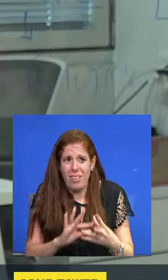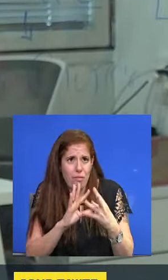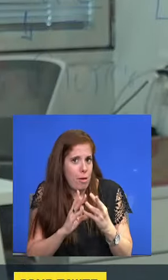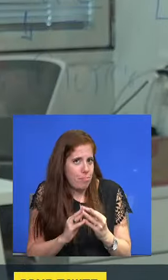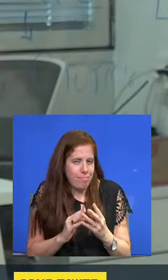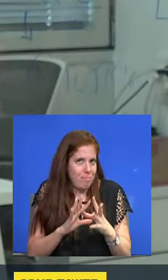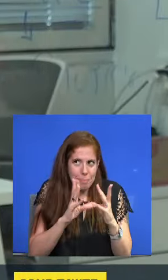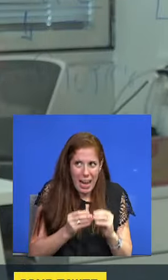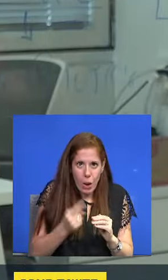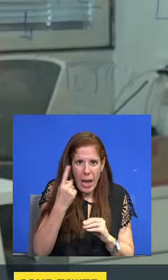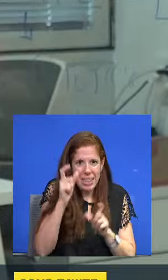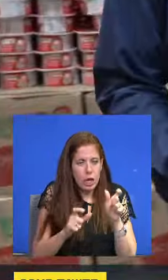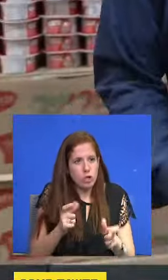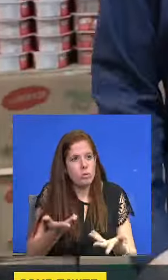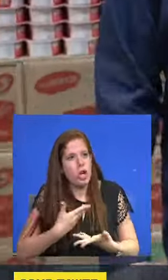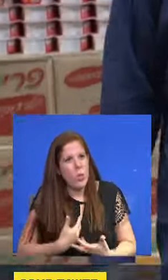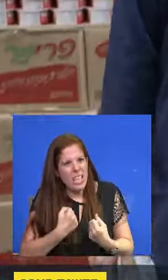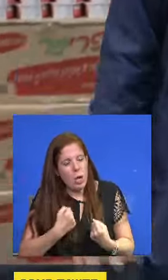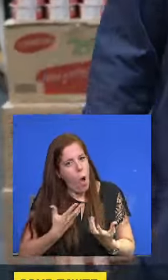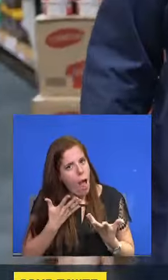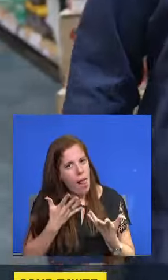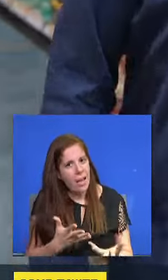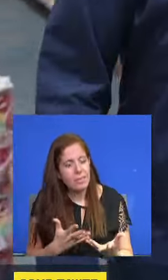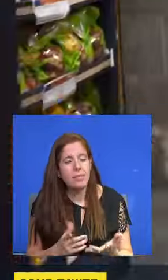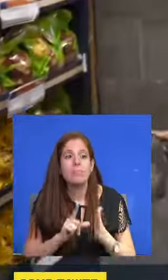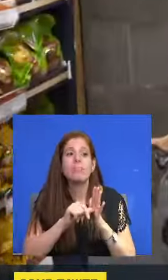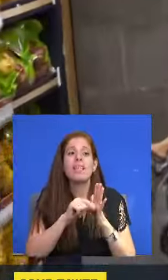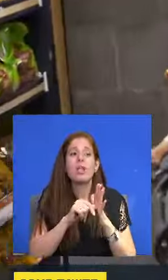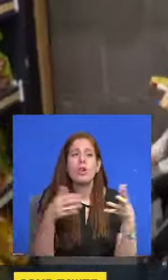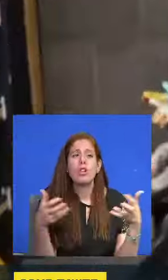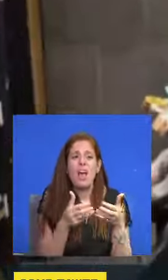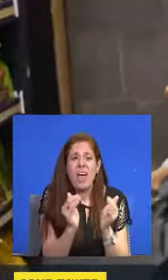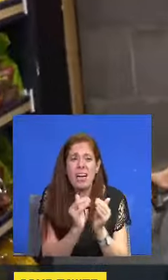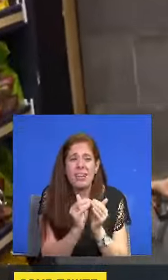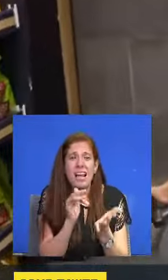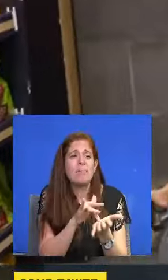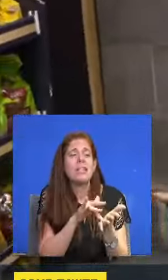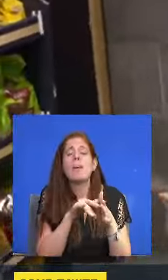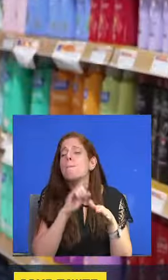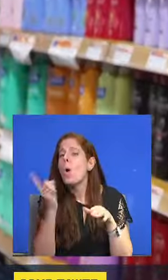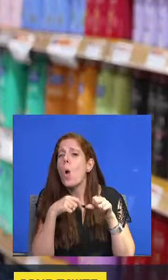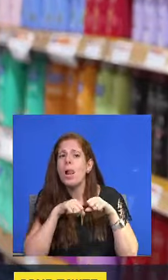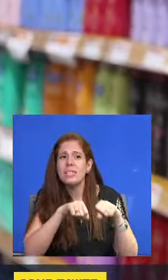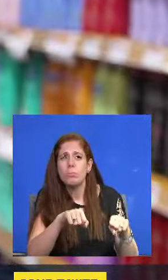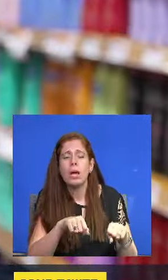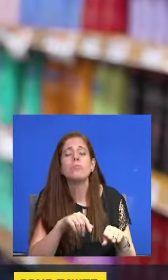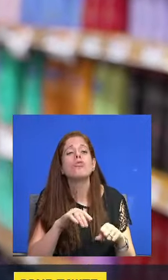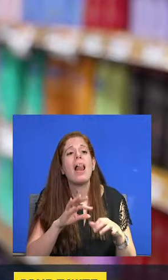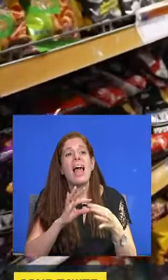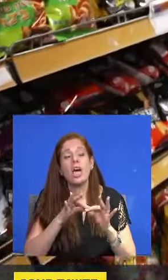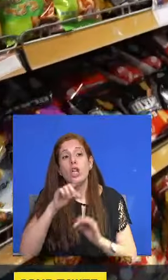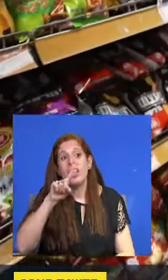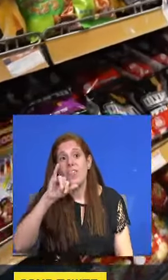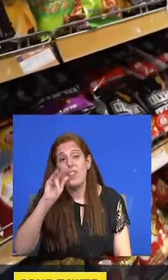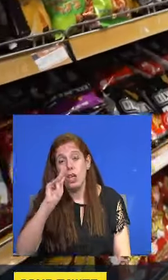האנשים שנתנו לי את הכוח להעיז. הטכנולוגיה של החברה הקטנה נמצאת בכל הסופרים של רשת ויקטורי, אבל כיווני